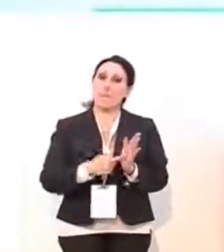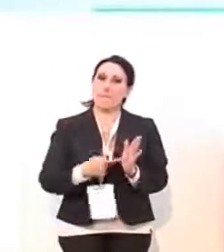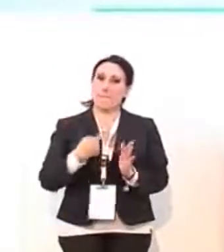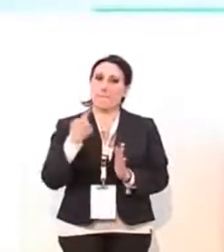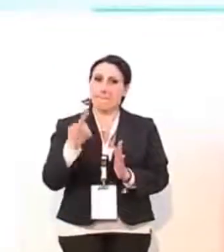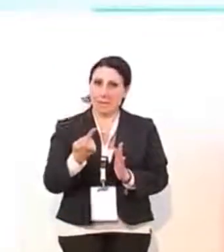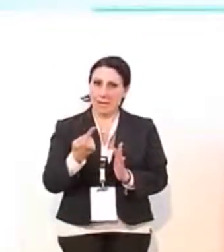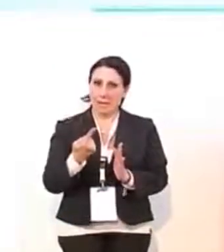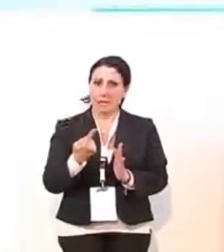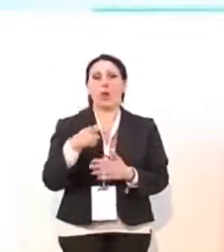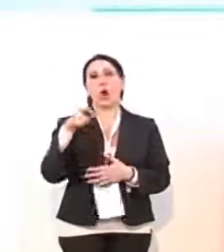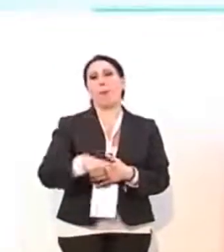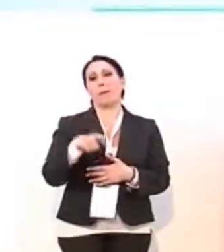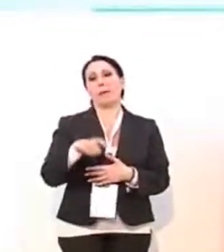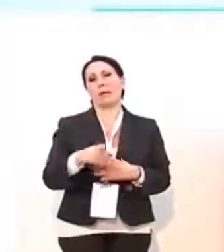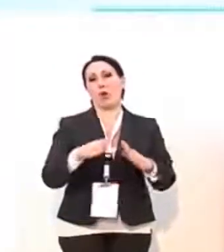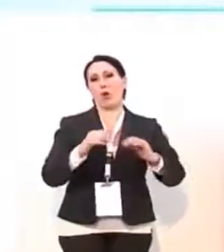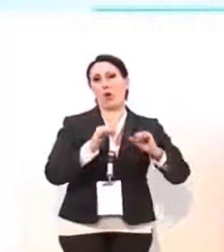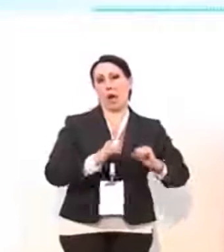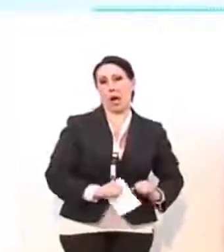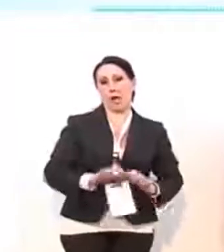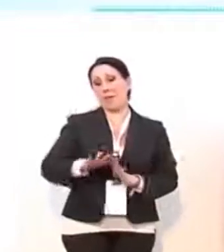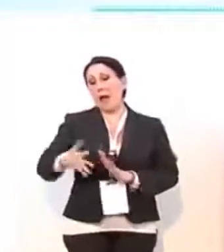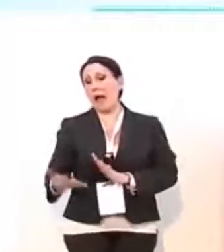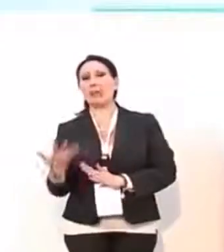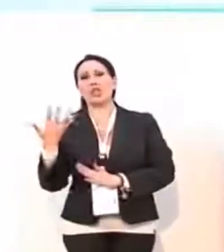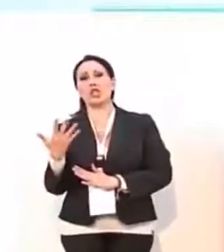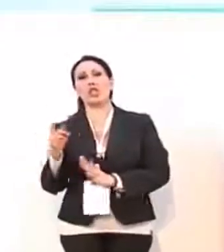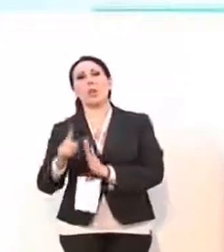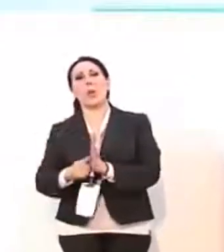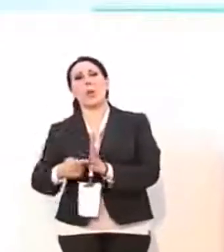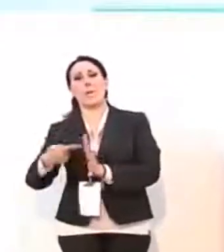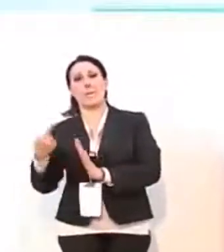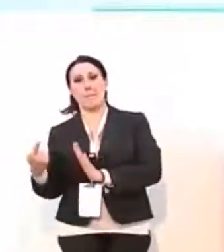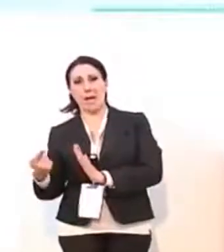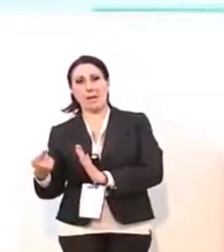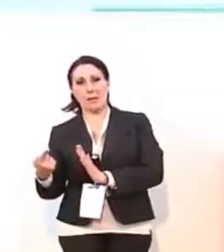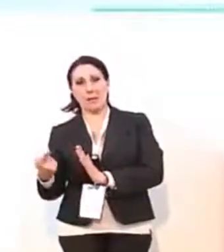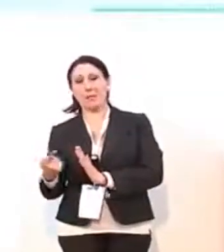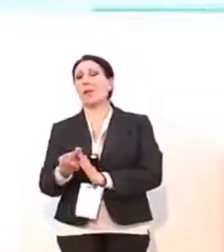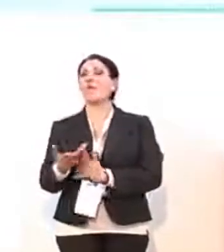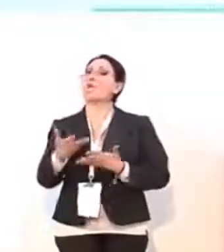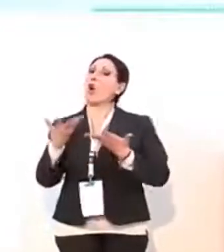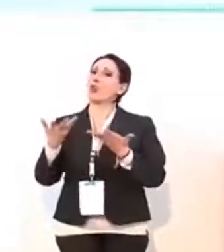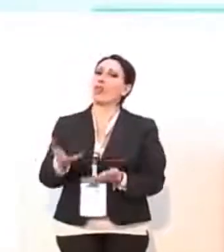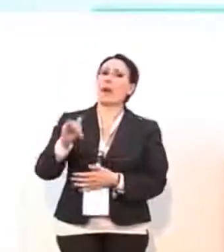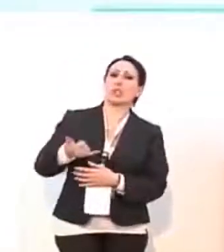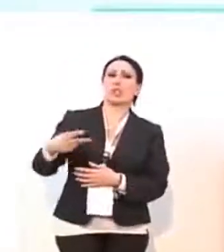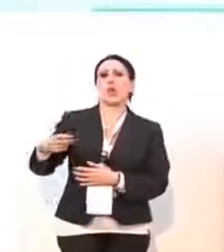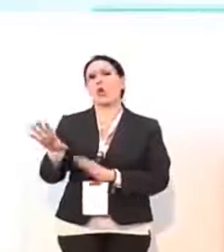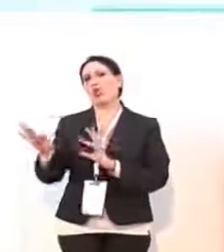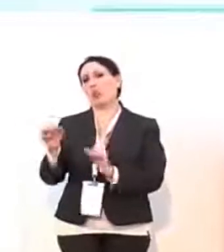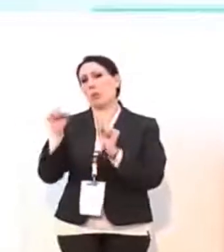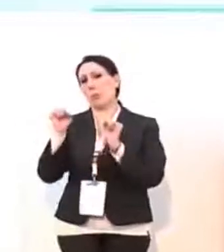astensione facoltativa. È esattamente l'anno in cui la donna manca dal suo posto di lavoro e quando